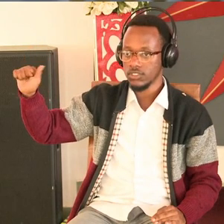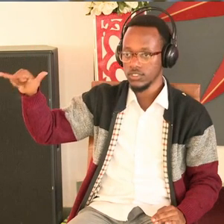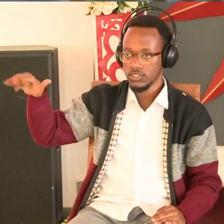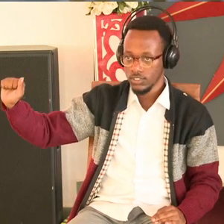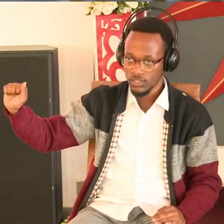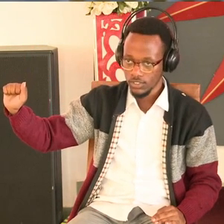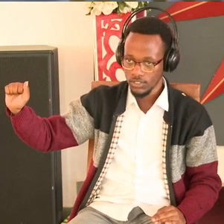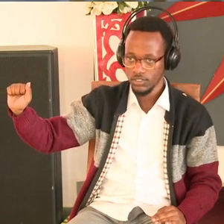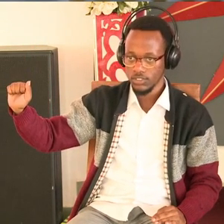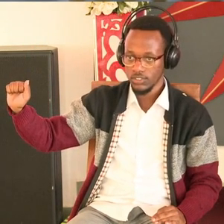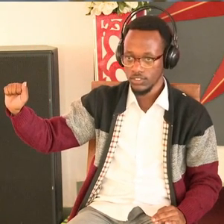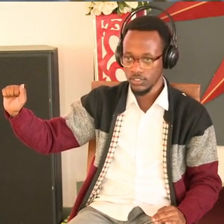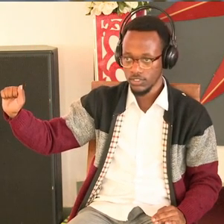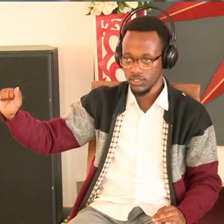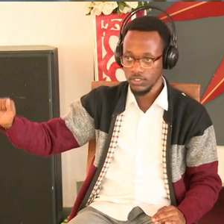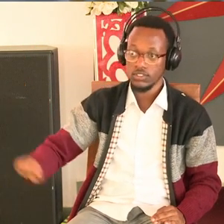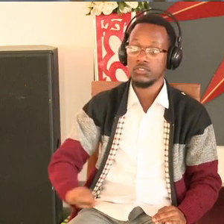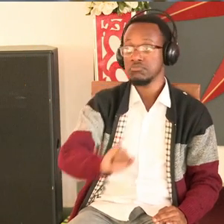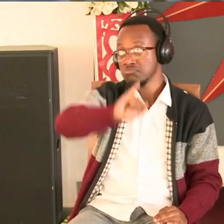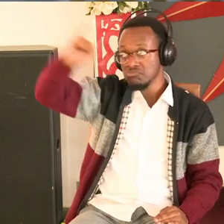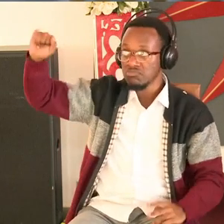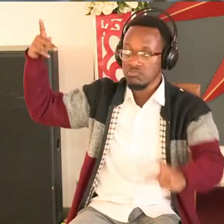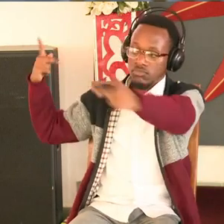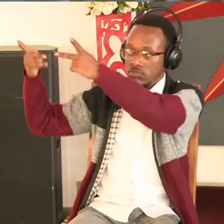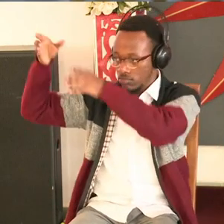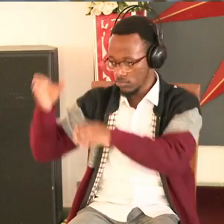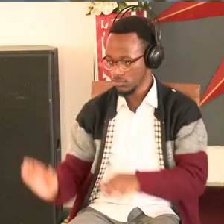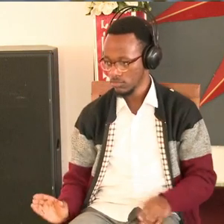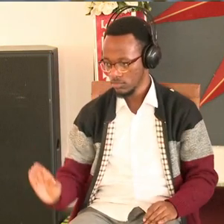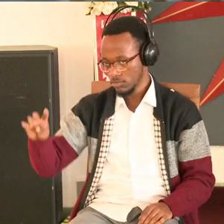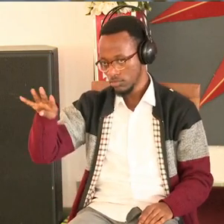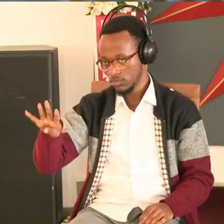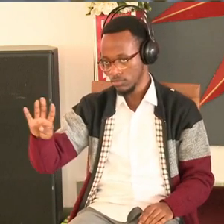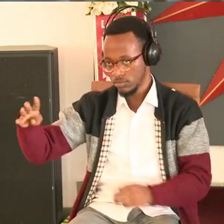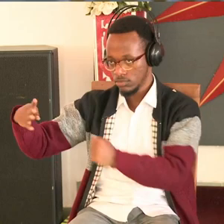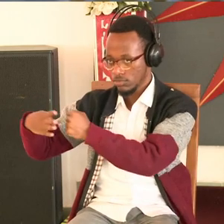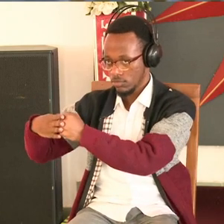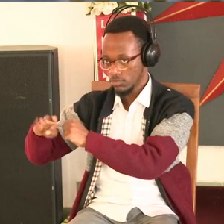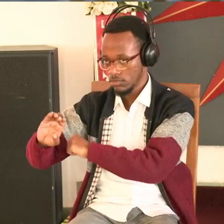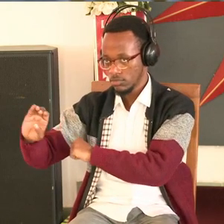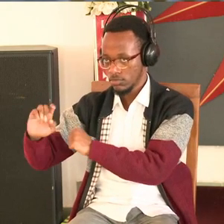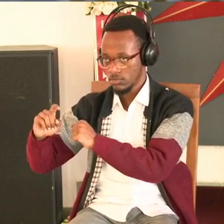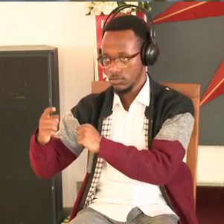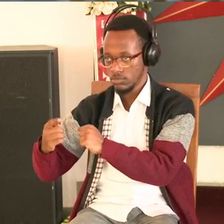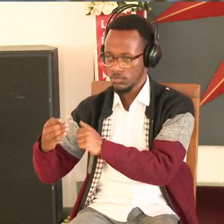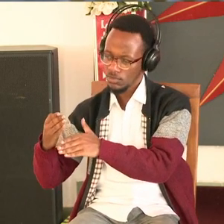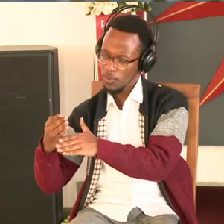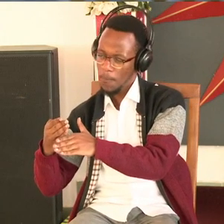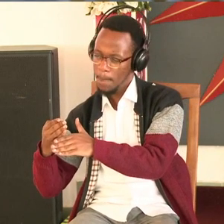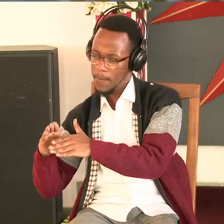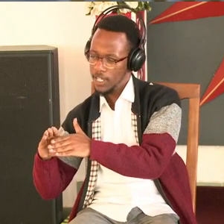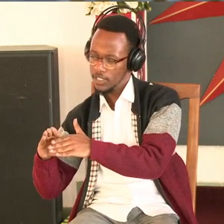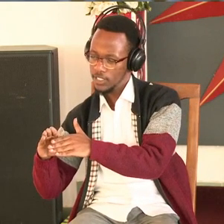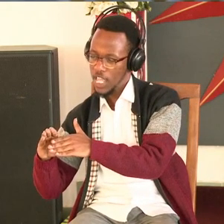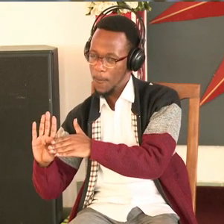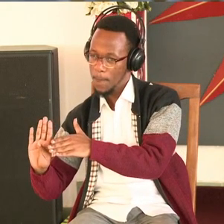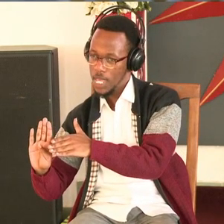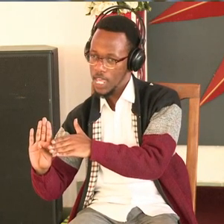ibice mirongo ine n'icyenda, Yesaya mirongo ine n'icyenda agace ka kabiri k'umurongo wa